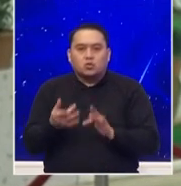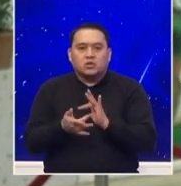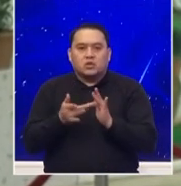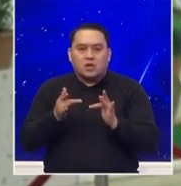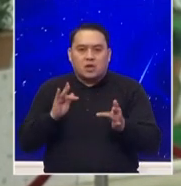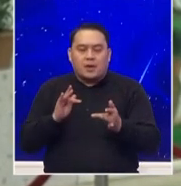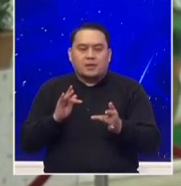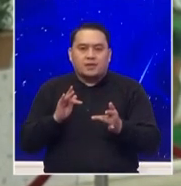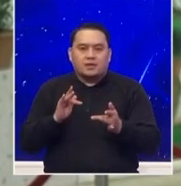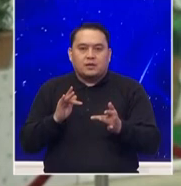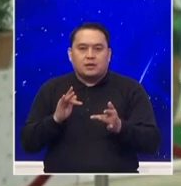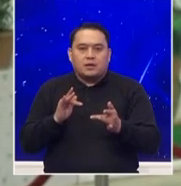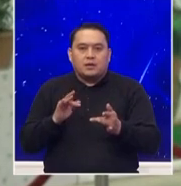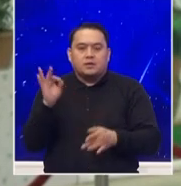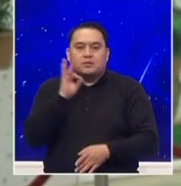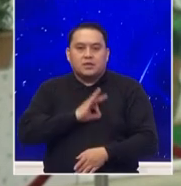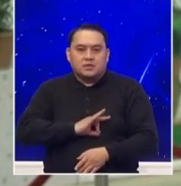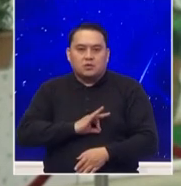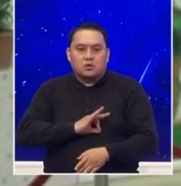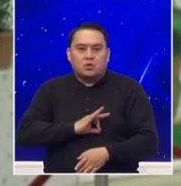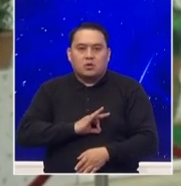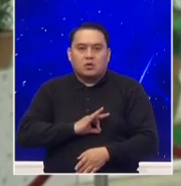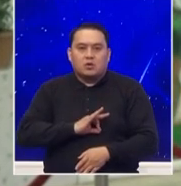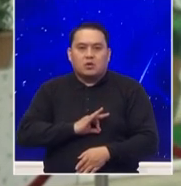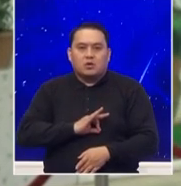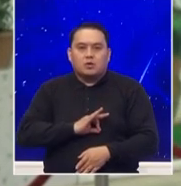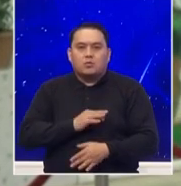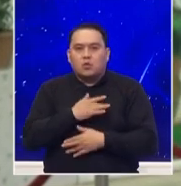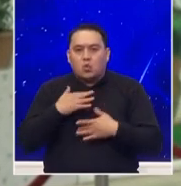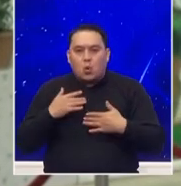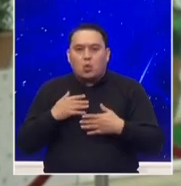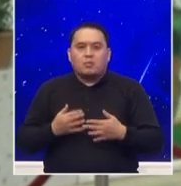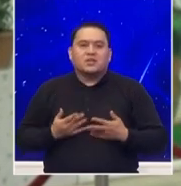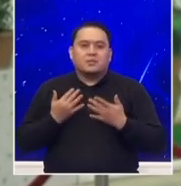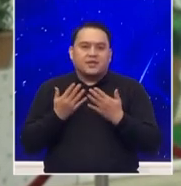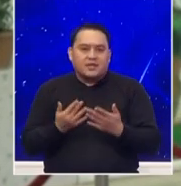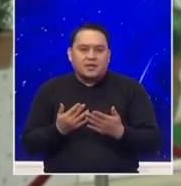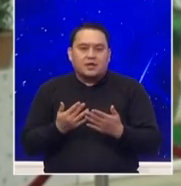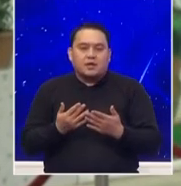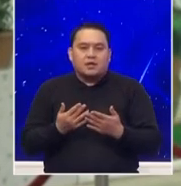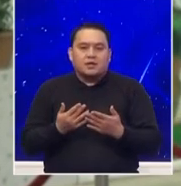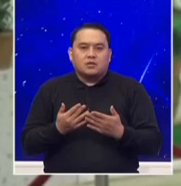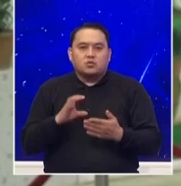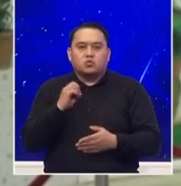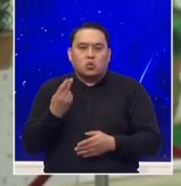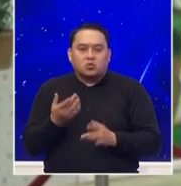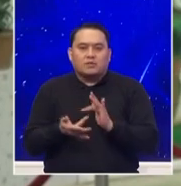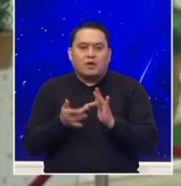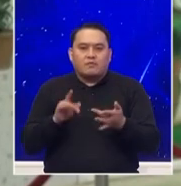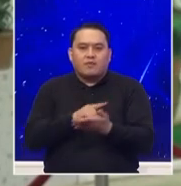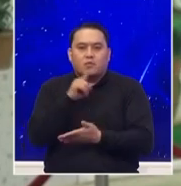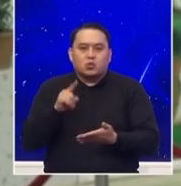на предмет потребителей деструктивного контента. Очень много потребителей деструктивного контента в социальных сетях по